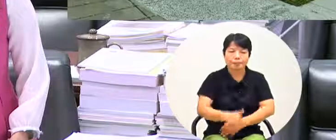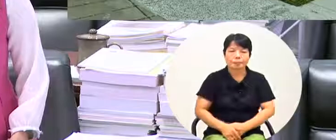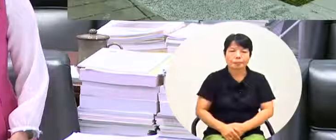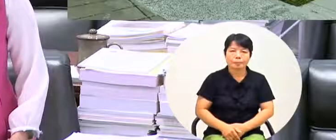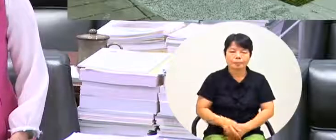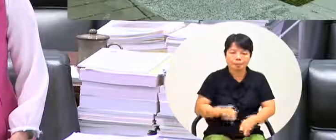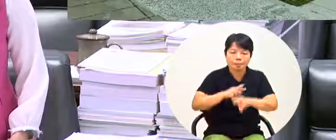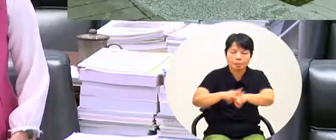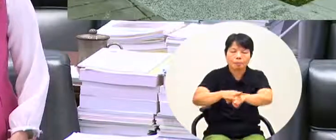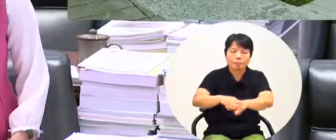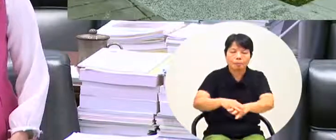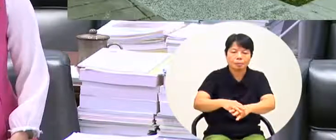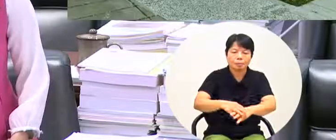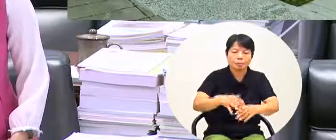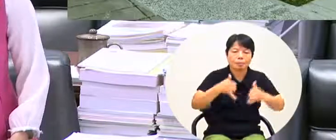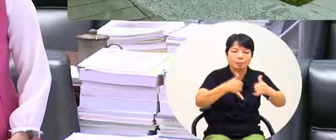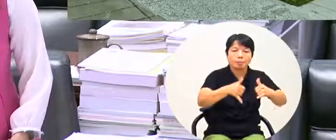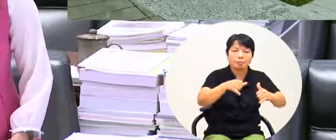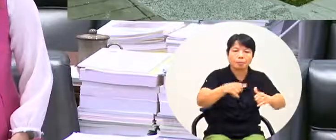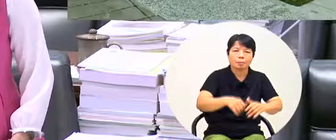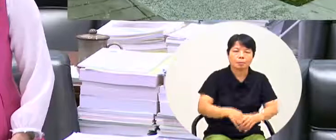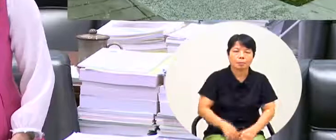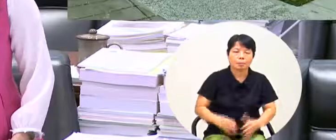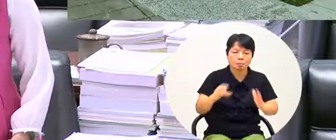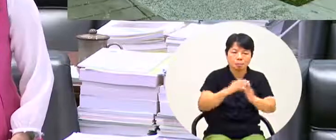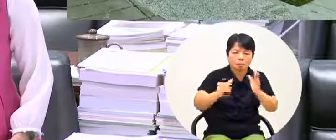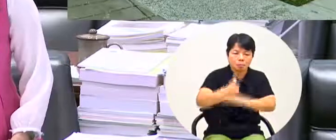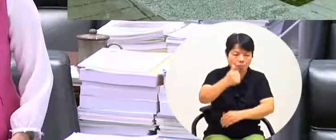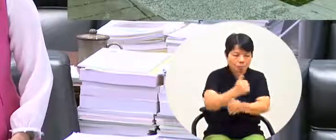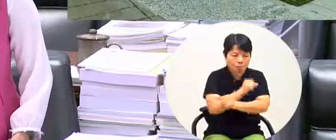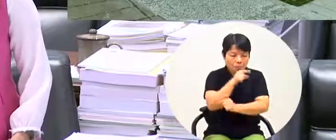如果局长你有去注意的话，我们入口这边就刚刚我秀给